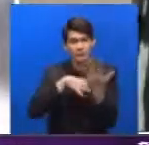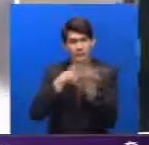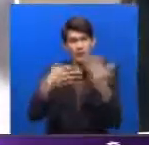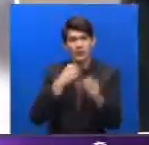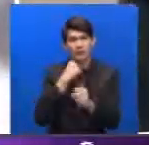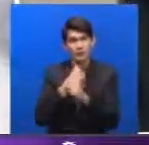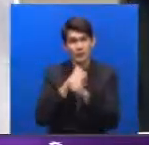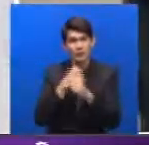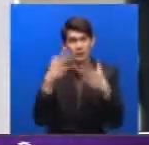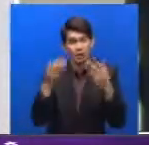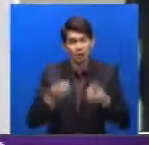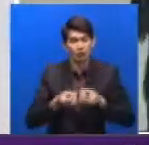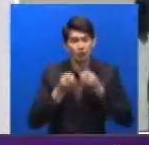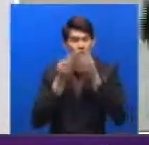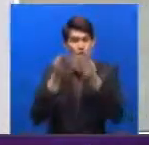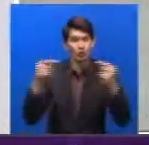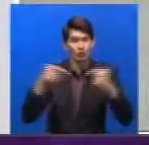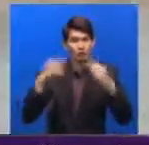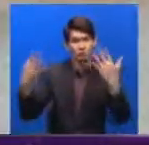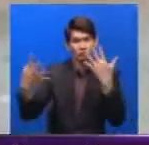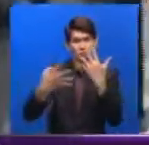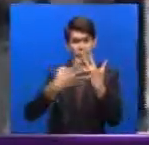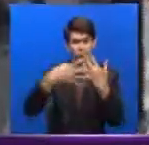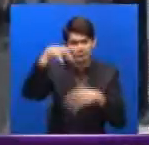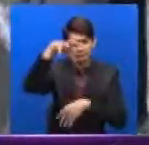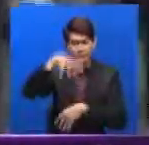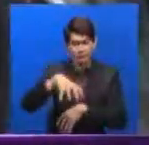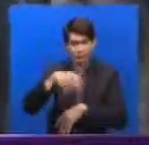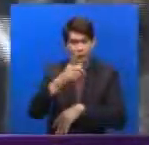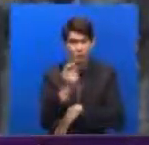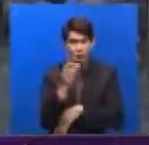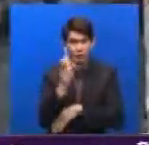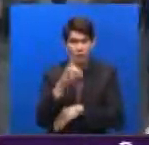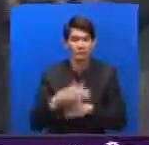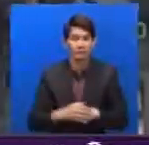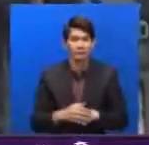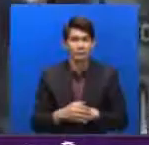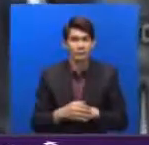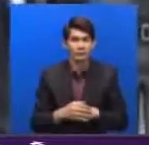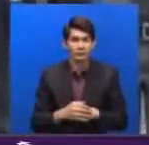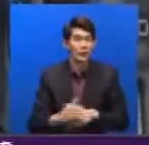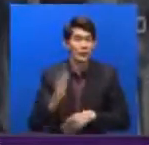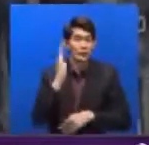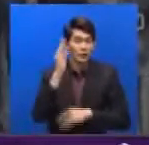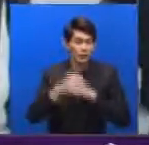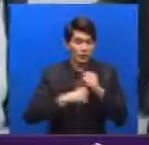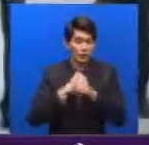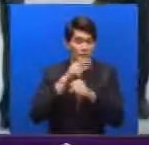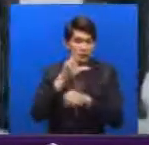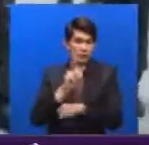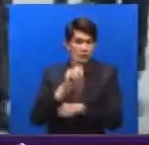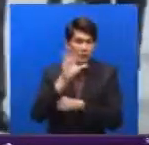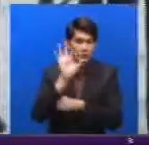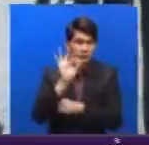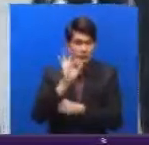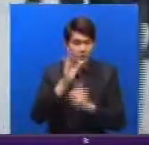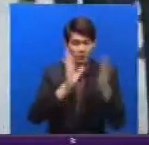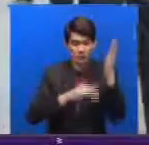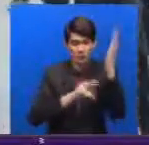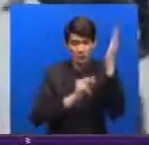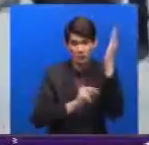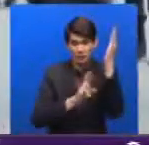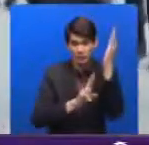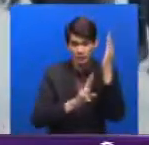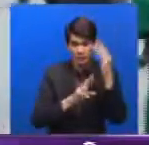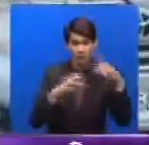ส่งตัวเข้าเรือนจำที่จังหวัดอุดรธานีค่ะนายมะตือมังมะแซอายุ 39ปีอาสารักษาดินแดนจังหวัดนราธิวาส